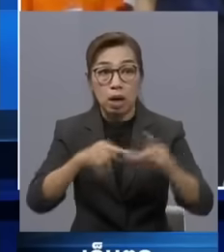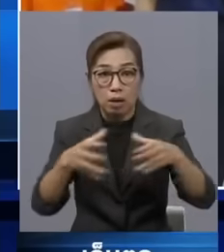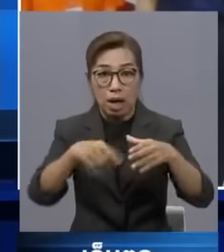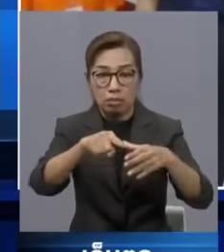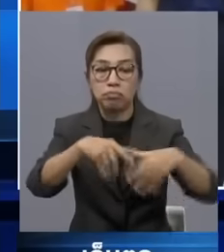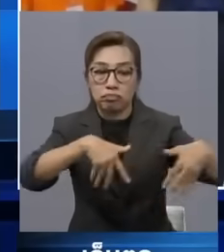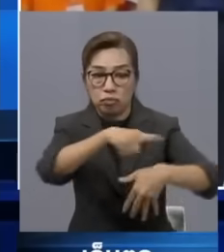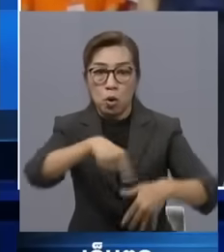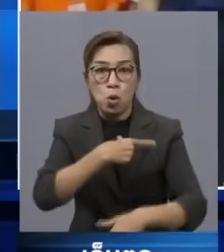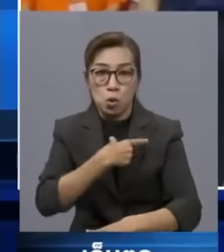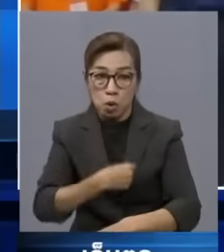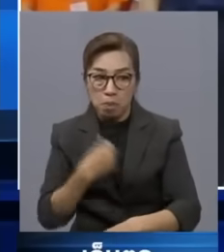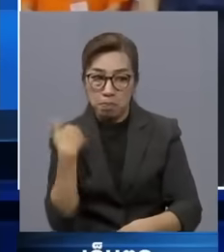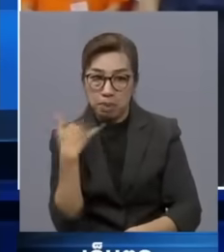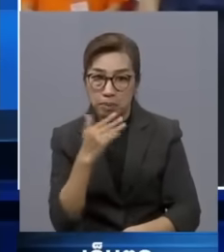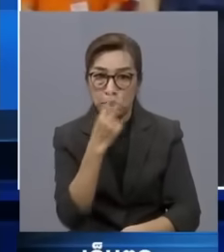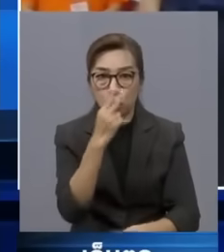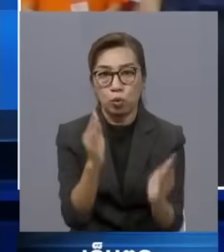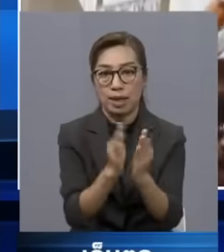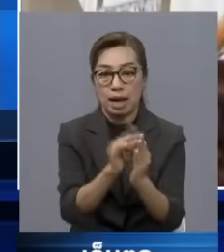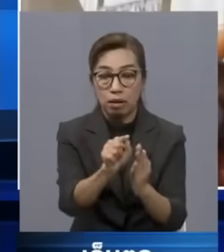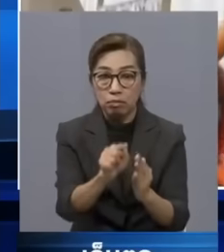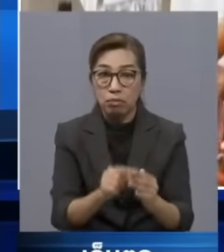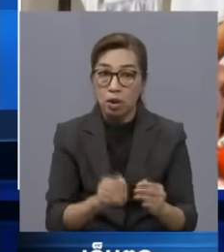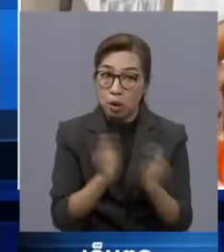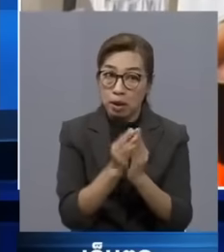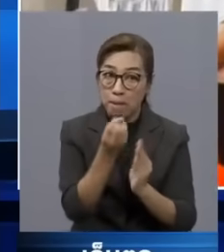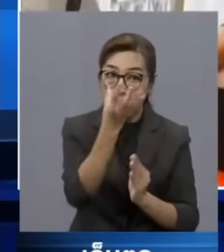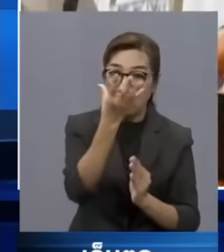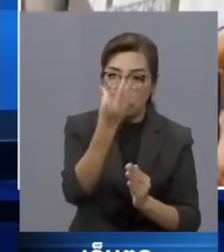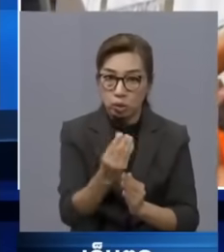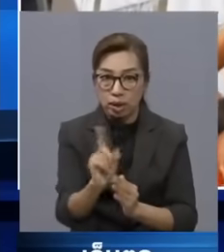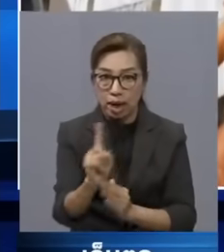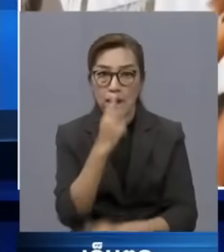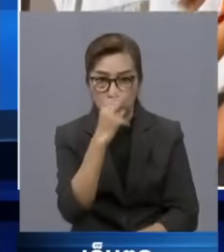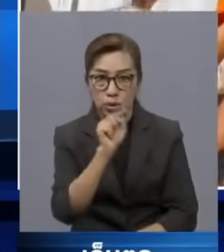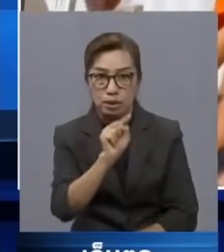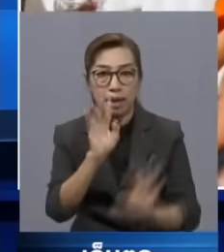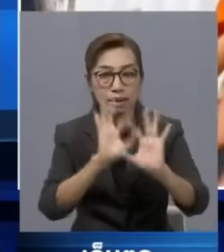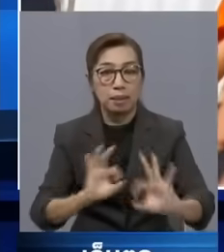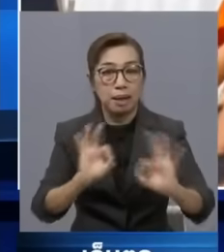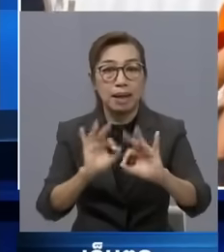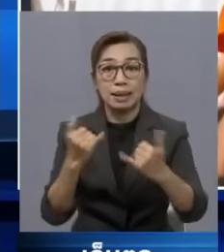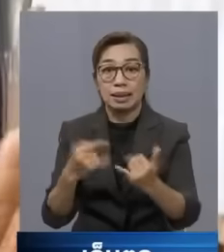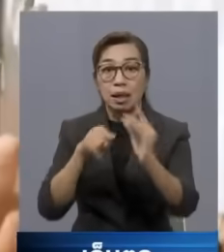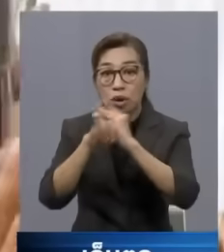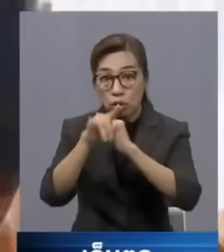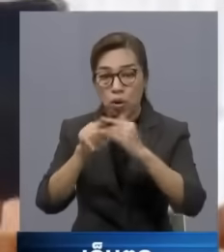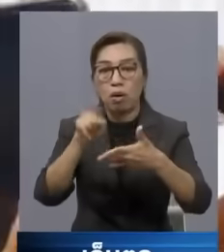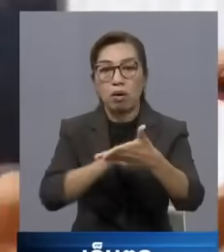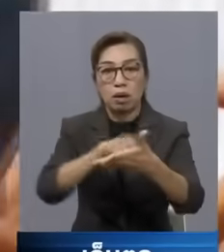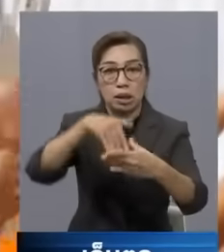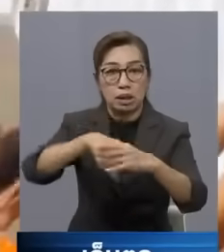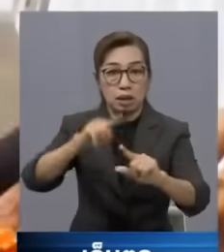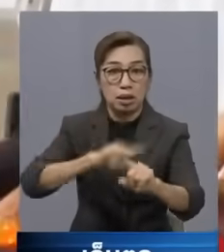ยังได้รับความนิยมอยู่ไหมแล้วเสียงจะเพิ่มขึ้นหรือจะลดลงอย่างไรอ่ะครับทีนี้การเลือกตั้งซ่อมที่จะเกิดขึ้นวันที่ 10กันยายน